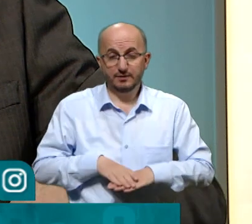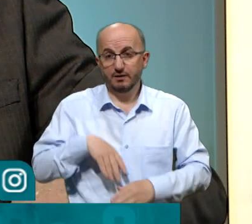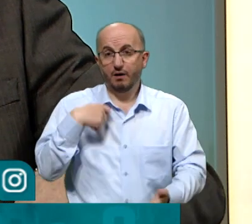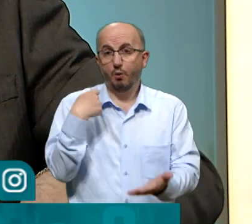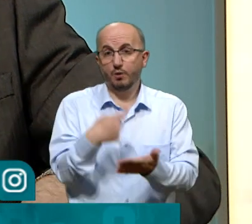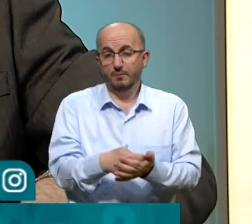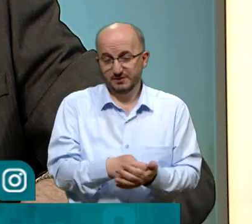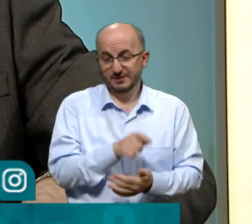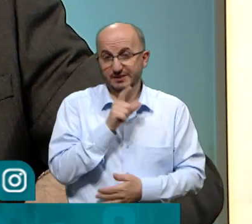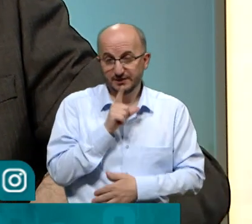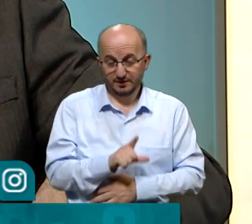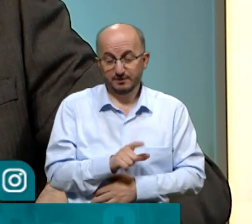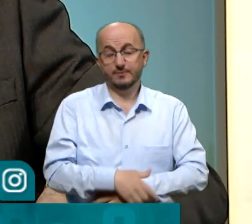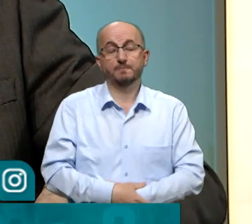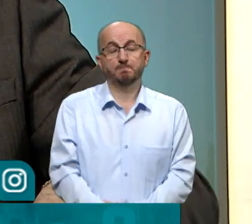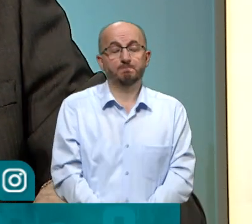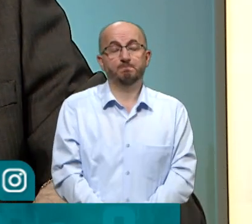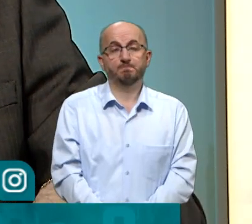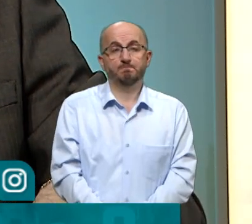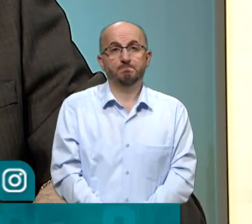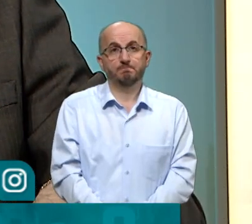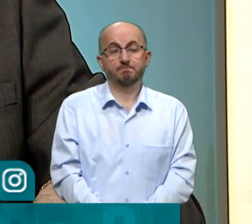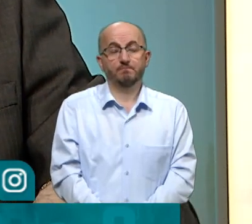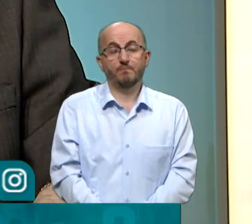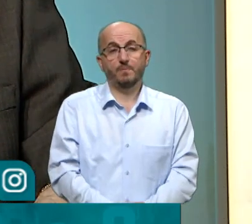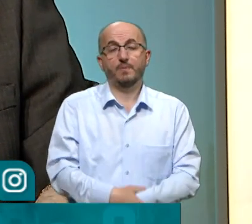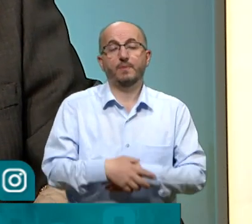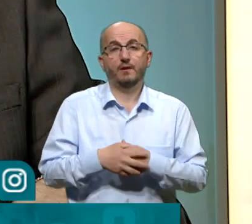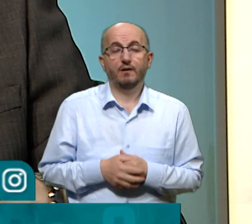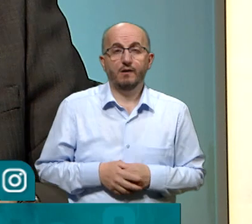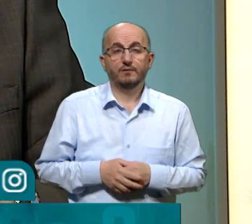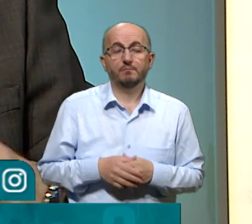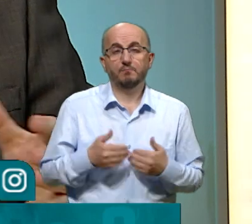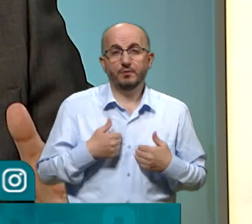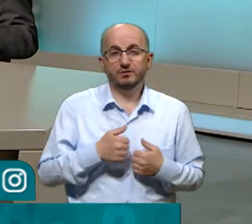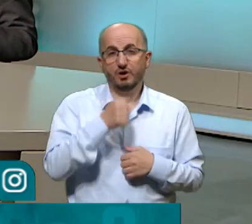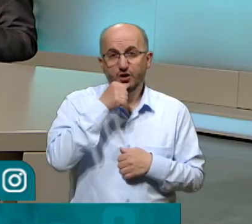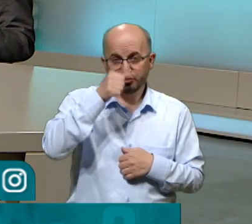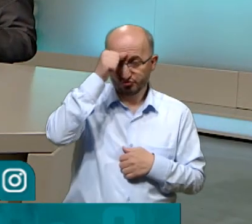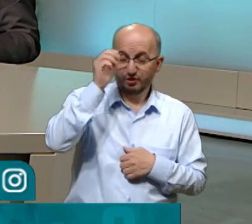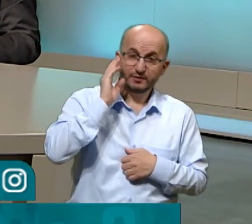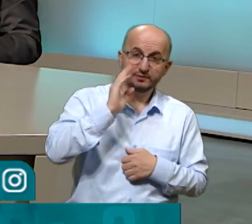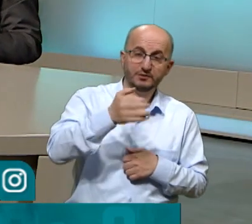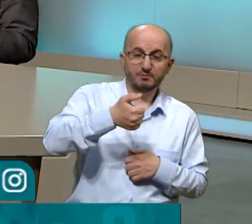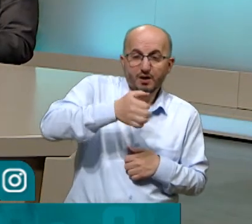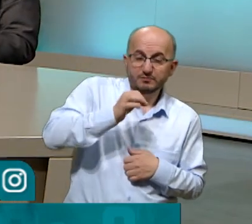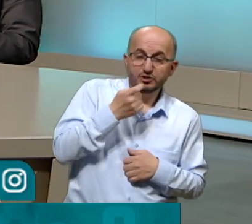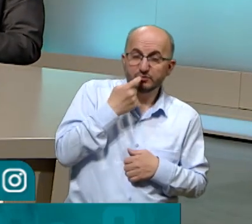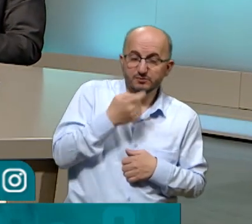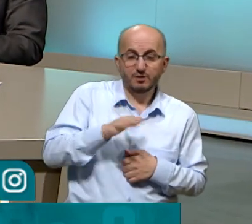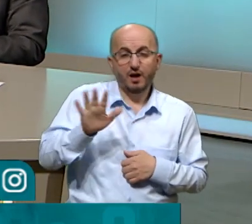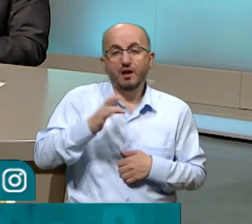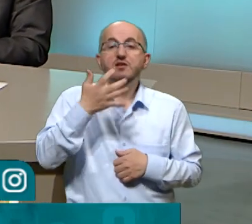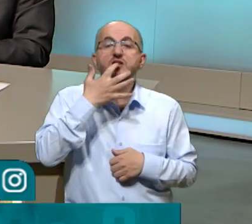getirilecek veya yapılarak yerine getirecek yoksa mücerret olarak ben hacca gittim işte 60 Yaşar şeyden